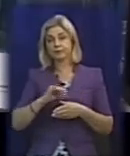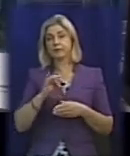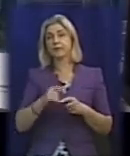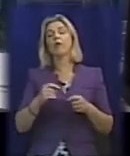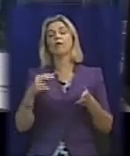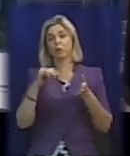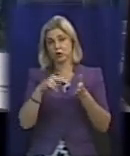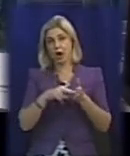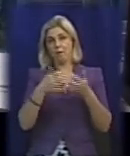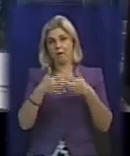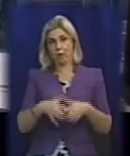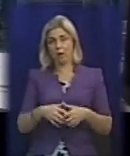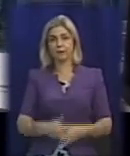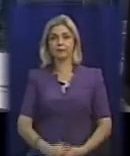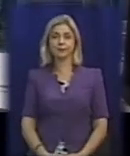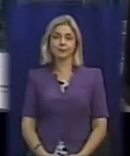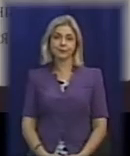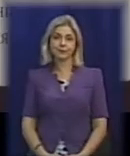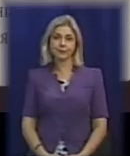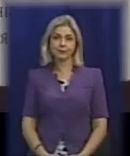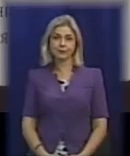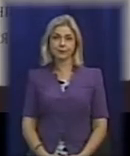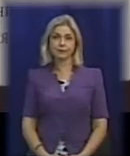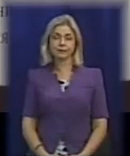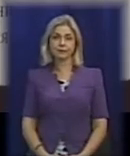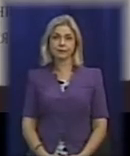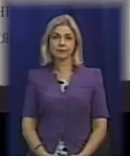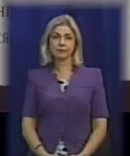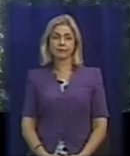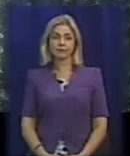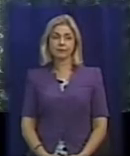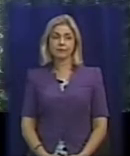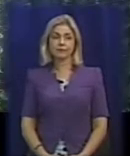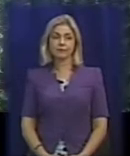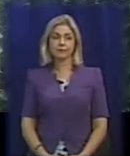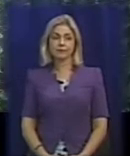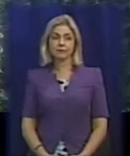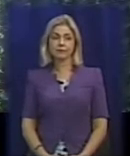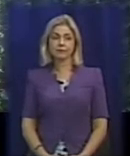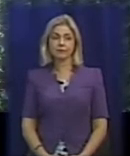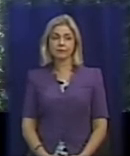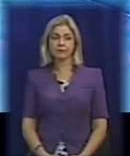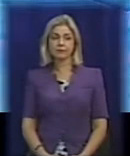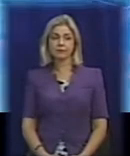включаємо автоматику. Євгенія Голубова, Олександр Попов, Олександр Пан, телевізійні новини Миколаївщини.